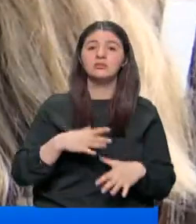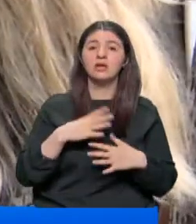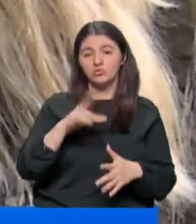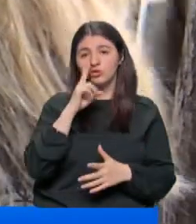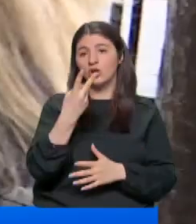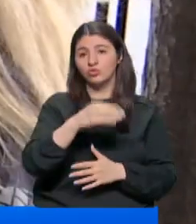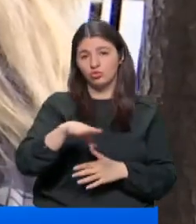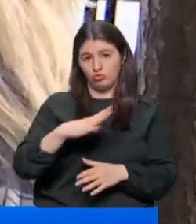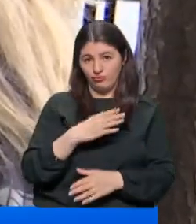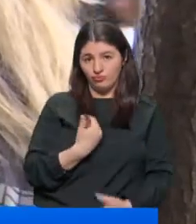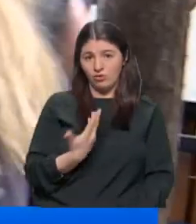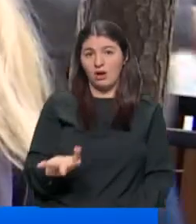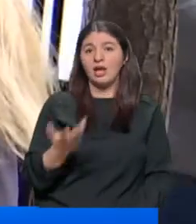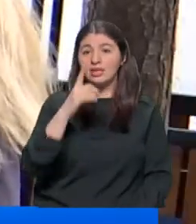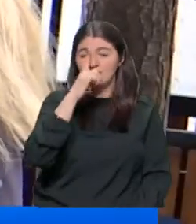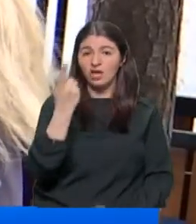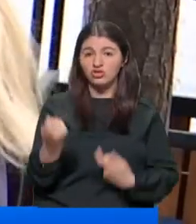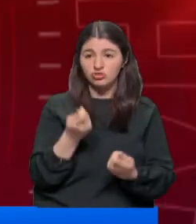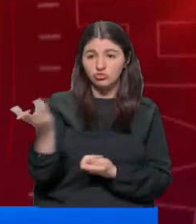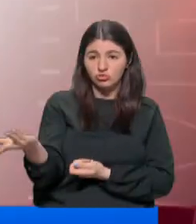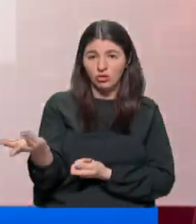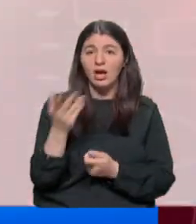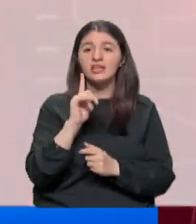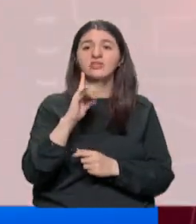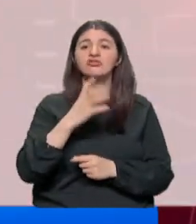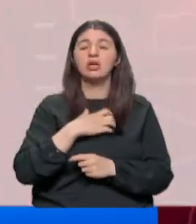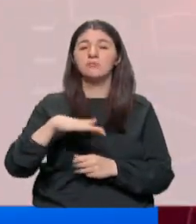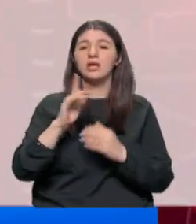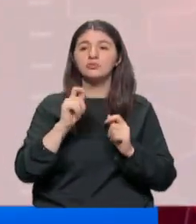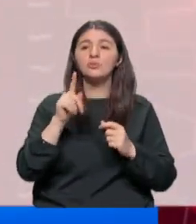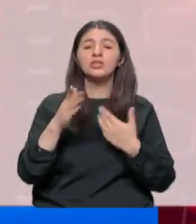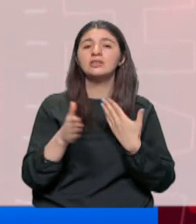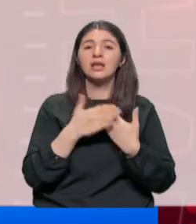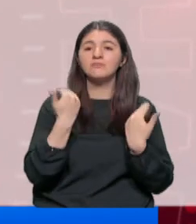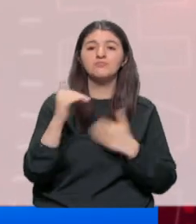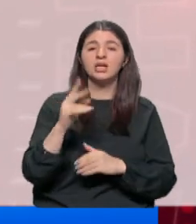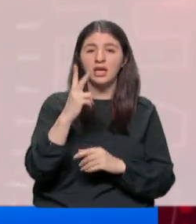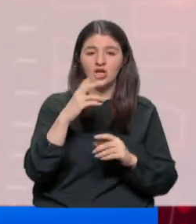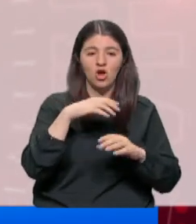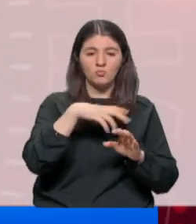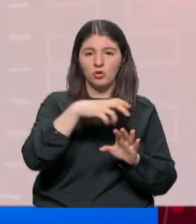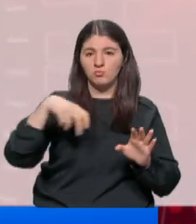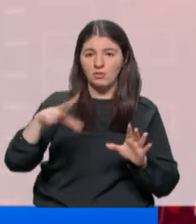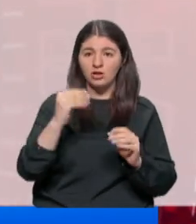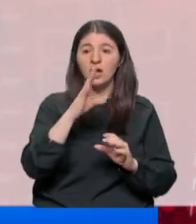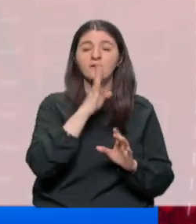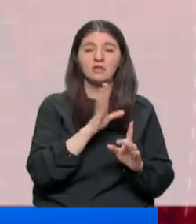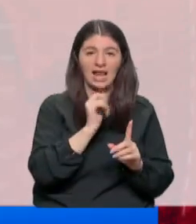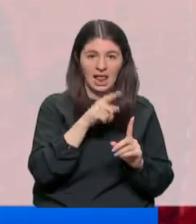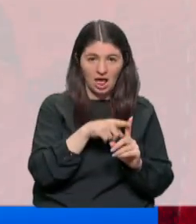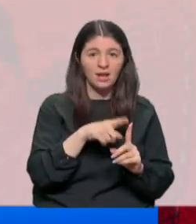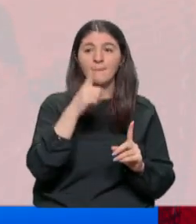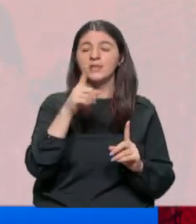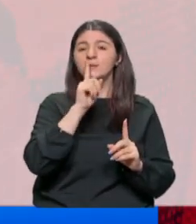Sonuçta iki çocuk var yani tek kişi çalışıyor. İhtiyaç sahiplerine yapılacak olan yardım iki dönemi kapsayacak. 450